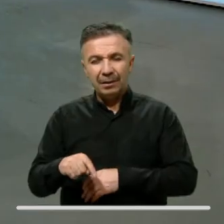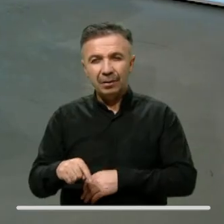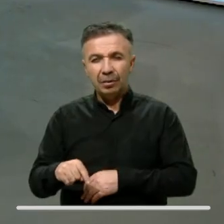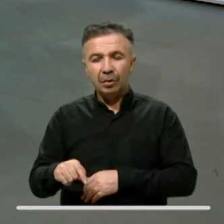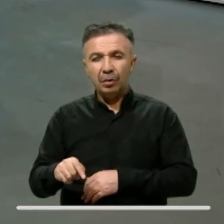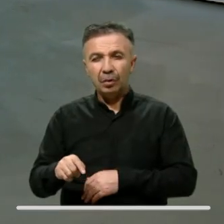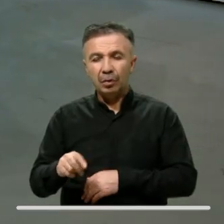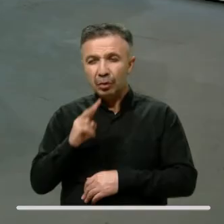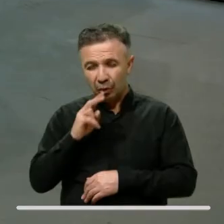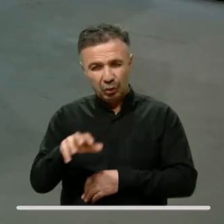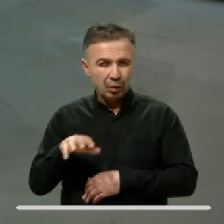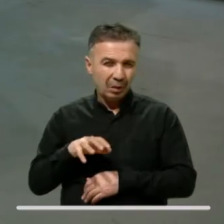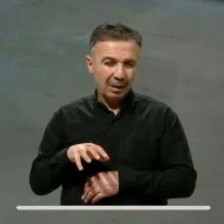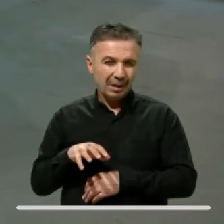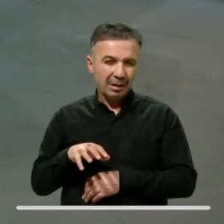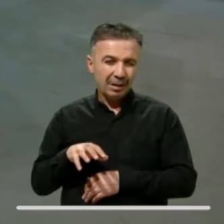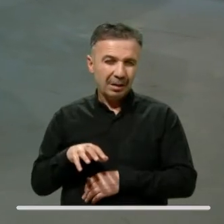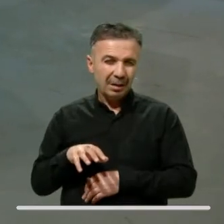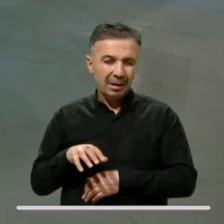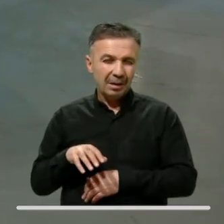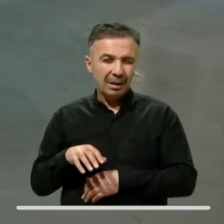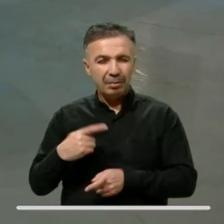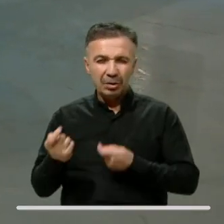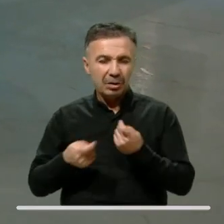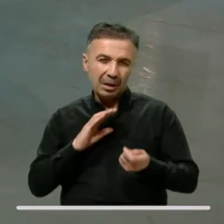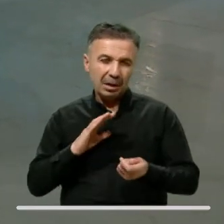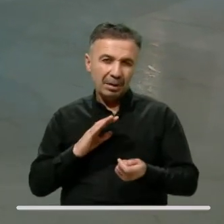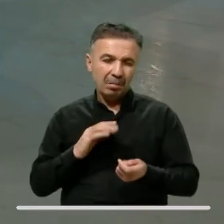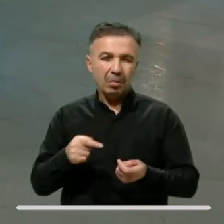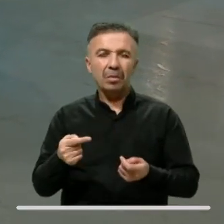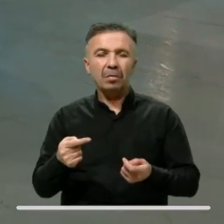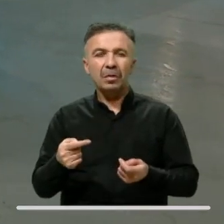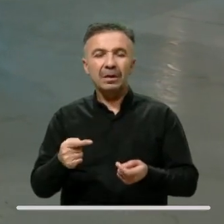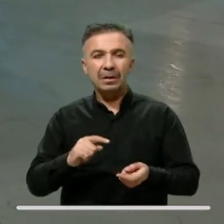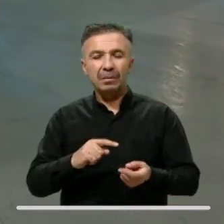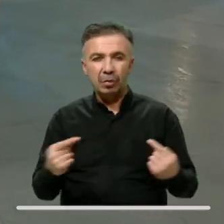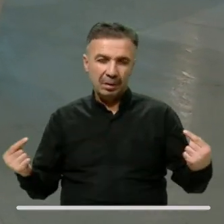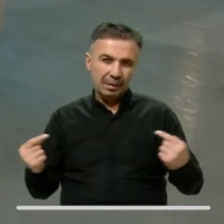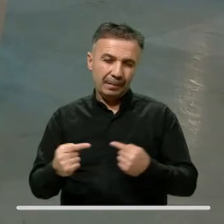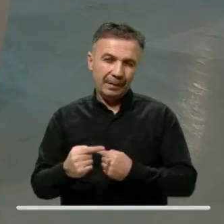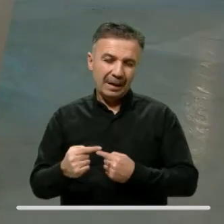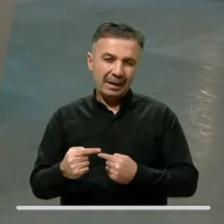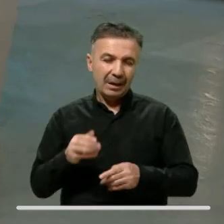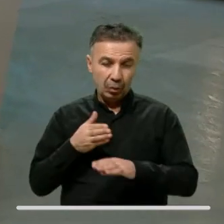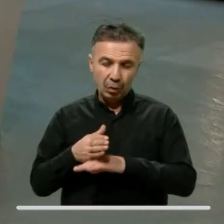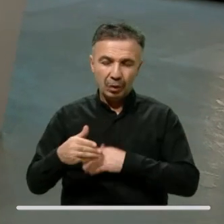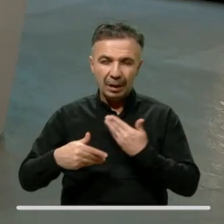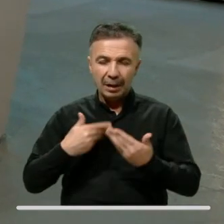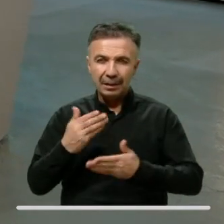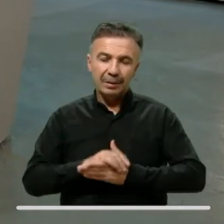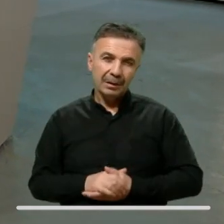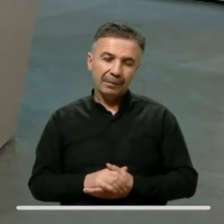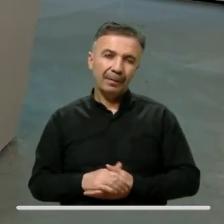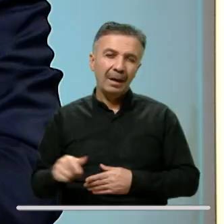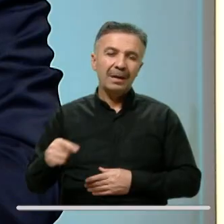bir an önce belki işleri güçleri var vesaire. Bunun yerine biz insanlara doğruyu anlatabilirsek, yani